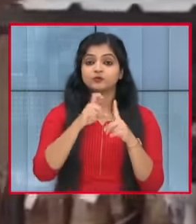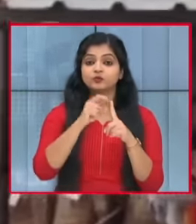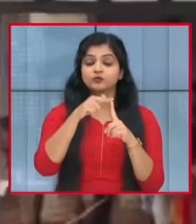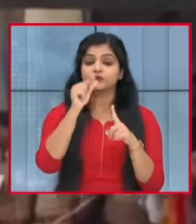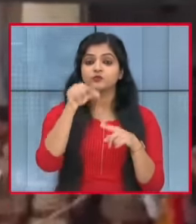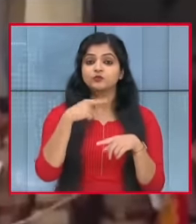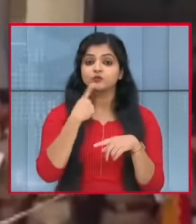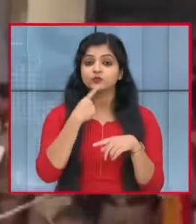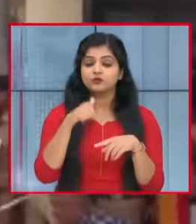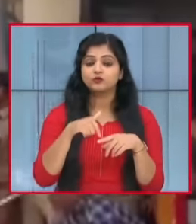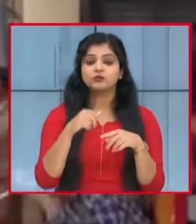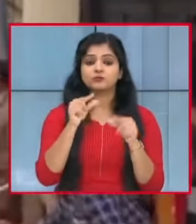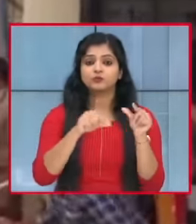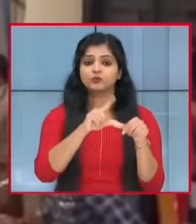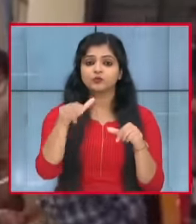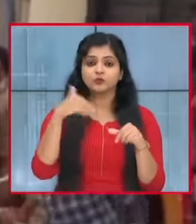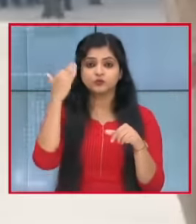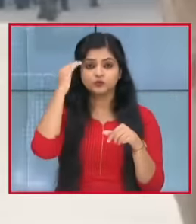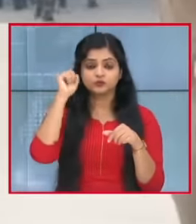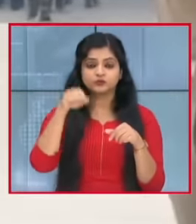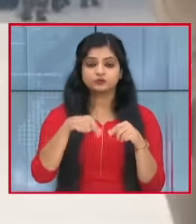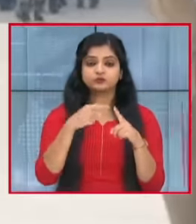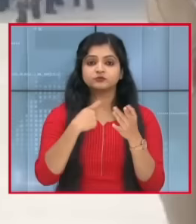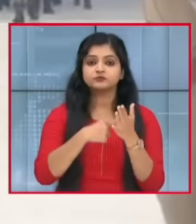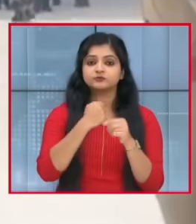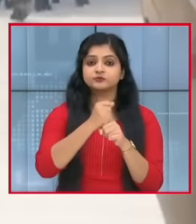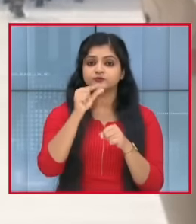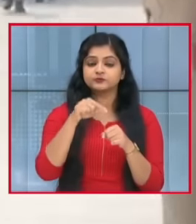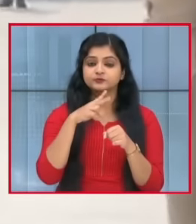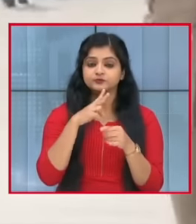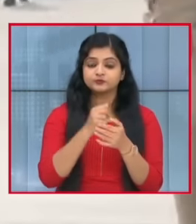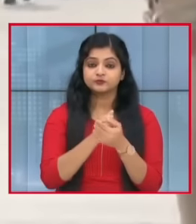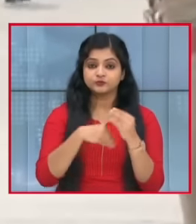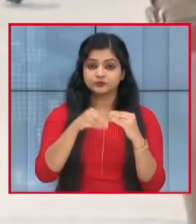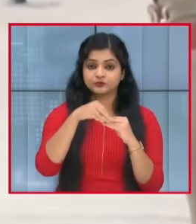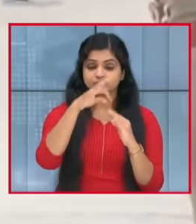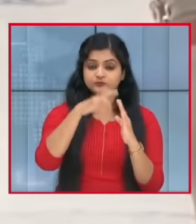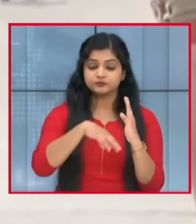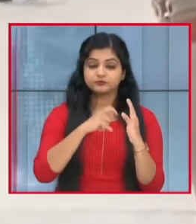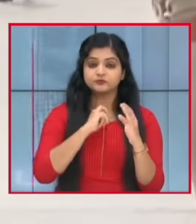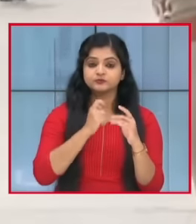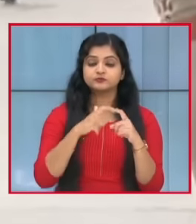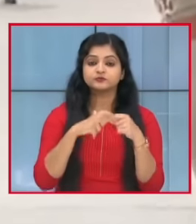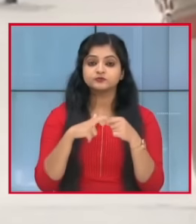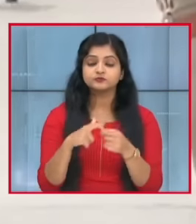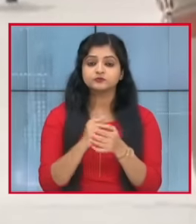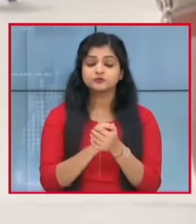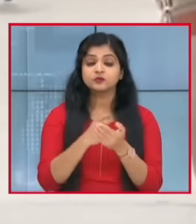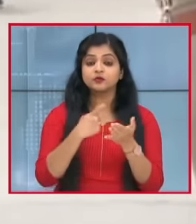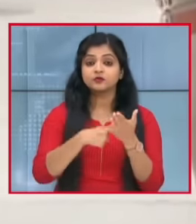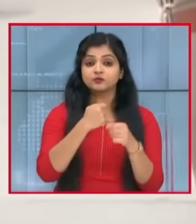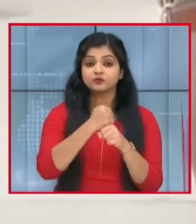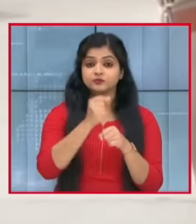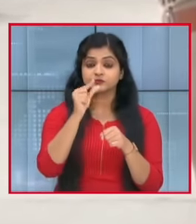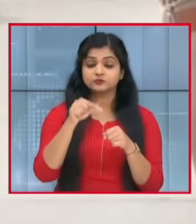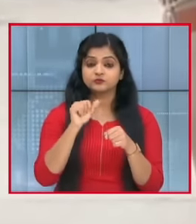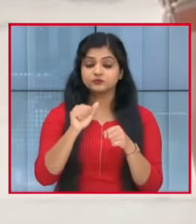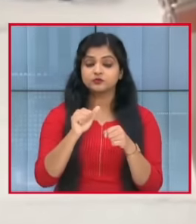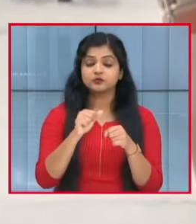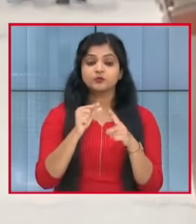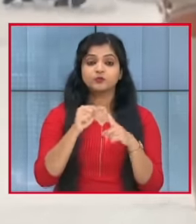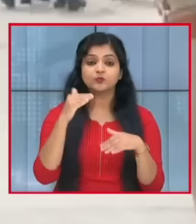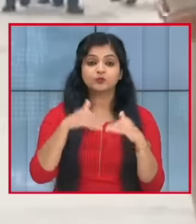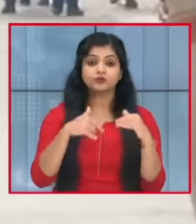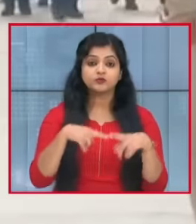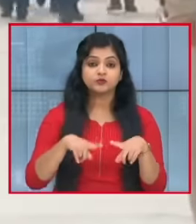ഉദ്ദേശിച്ചതെന്ന് ജനങ്ങൾക്കറിയാമെന്നും രാഹുൽ ഗാന്ധി വിശദീകരിച്ചു. രാധാകൃഷ്ണൻ ചേരുന്നുണ്ട് വിവരങ്ങളുമായി. രാധാകൃഷ്ണൻ, രാഹുൽ ഗാന്ധിയുടെ രാഷ്ട്രീയ